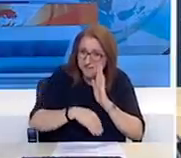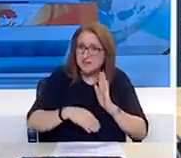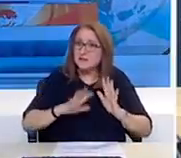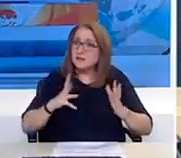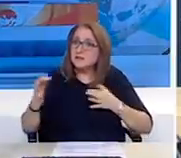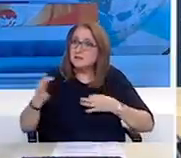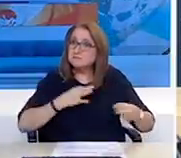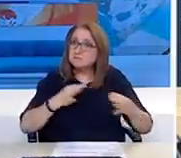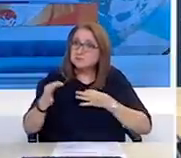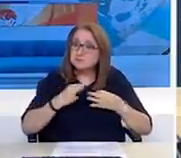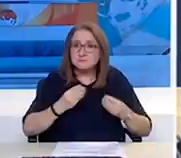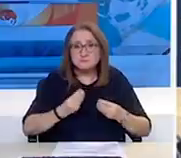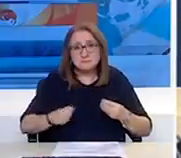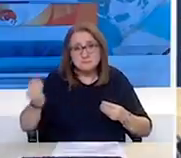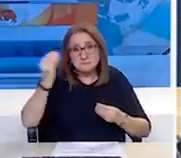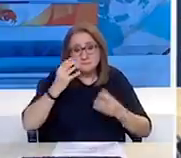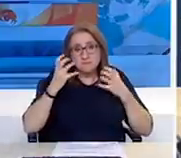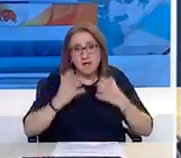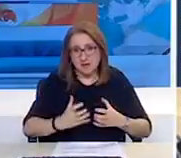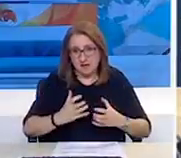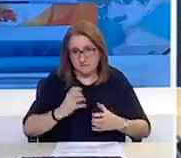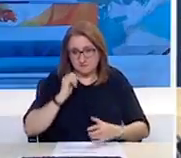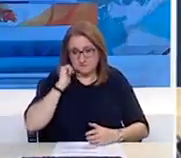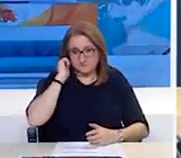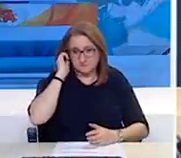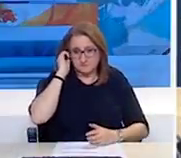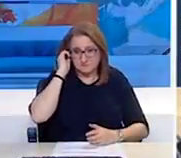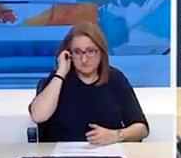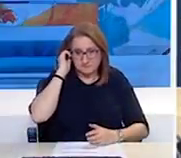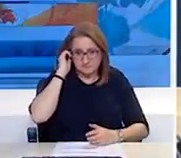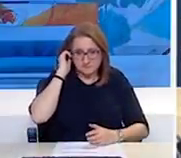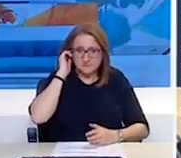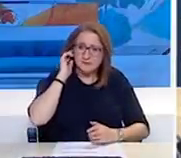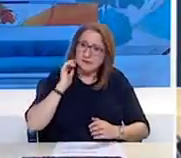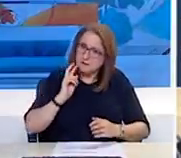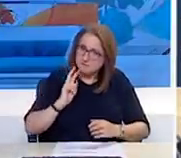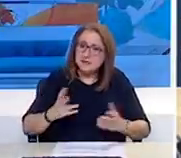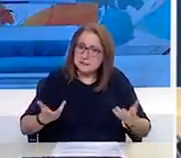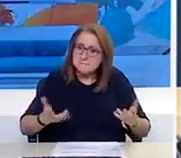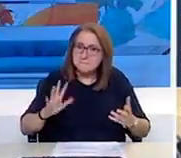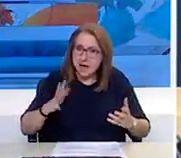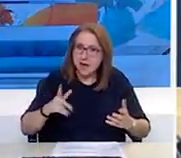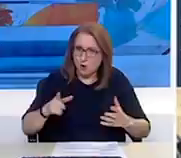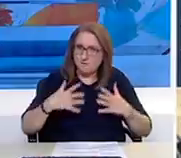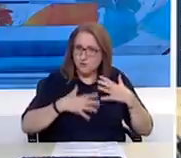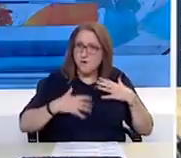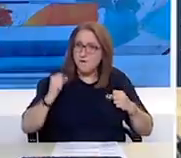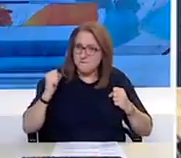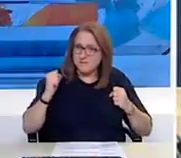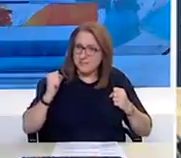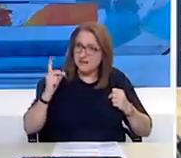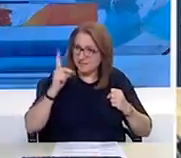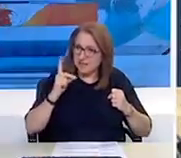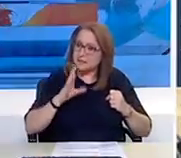την ανεπάρκεια έλλειψη βιταμίνης Δέλτα, σχετίζονται με βαρύτερη νόσο. Και φαίνεται ότι η βιταμίνη Δέλτα παίζει κάποιο ρόλο στην άμυνα του οργανισμού εναντί των